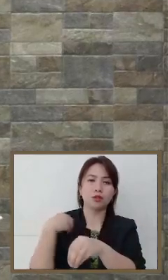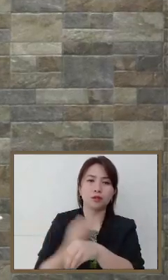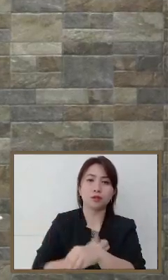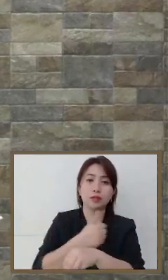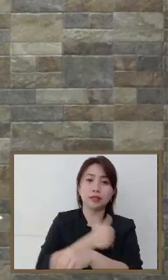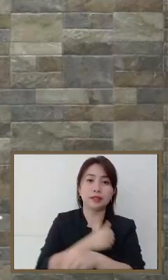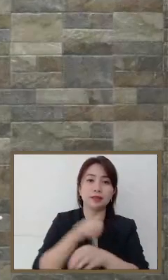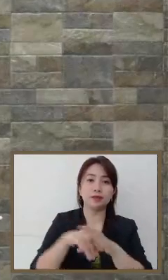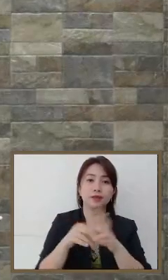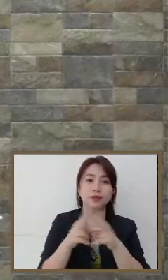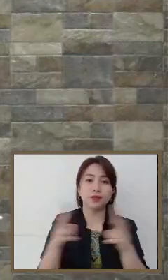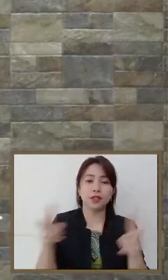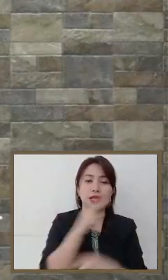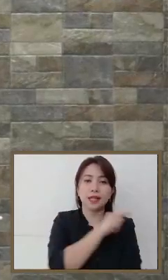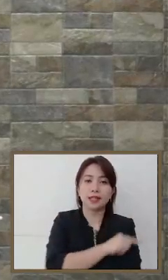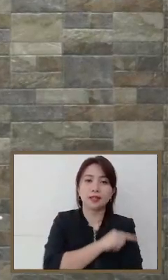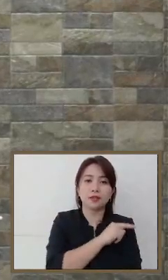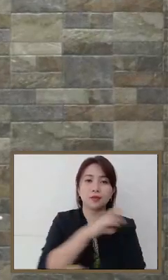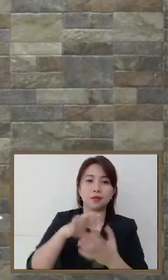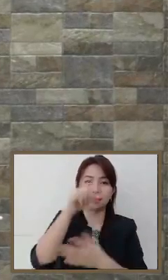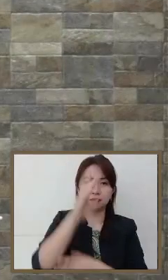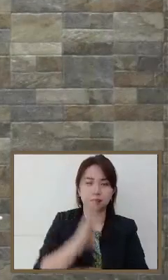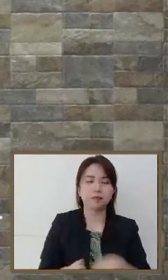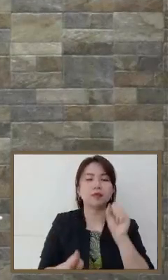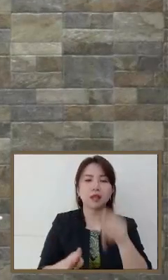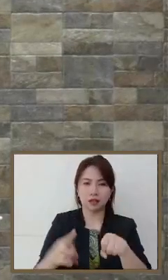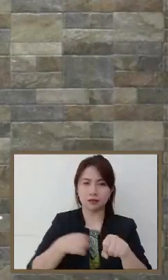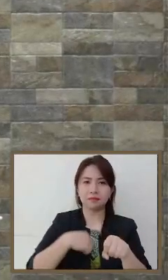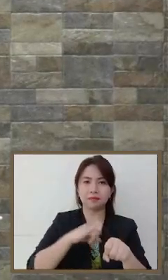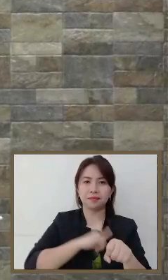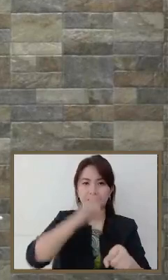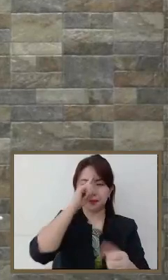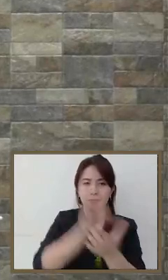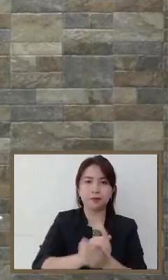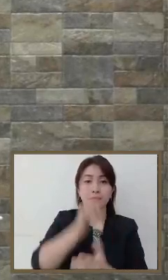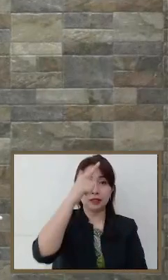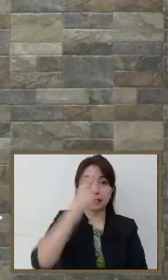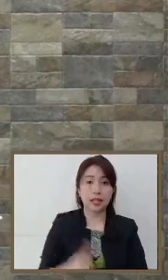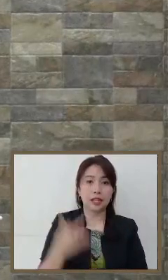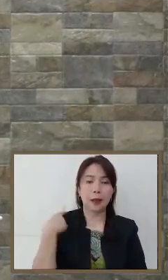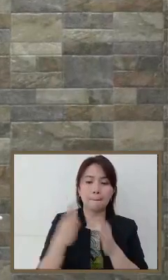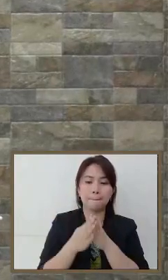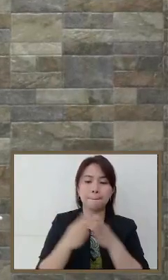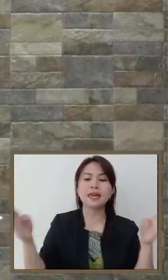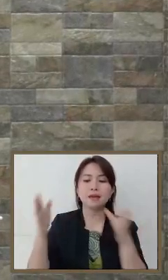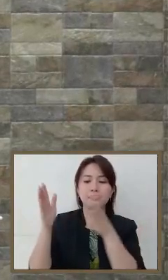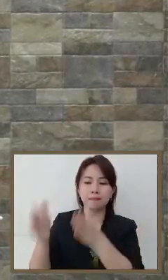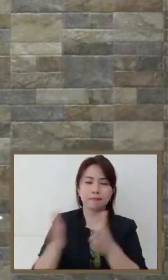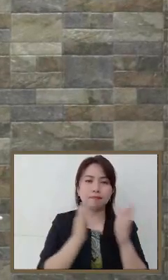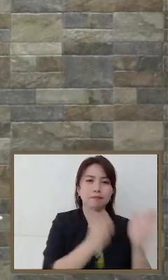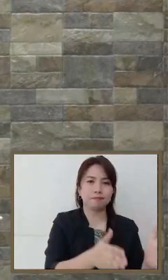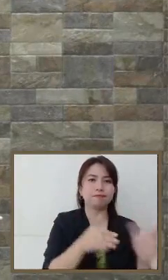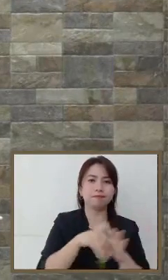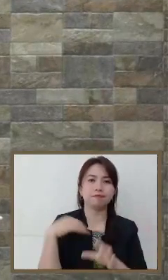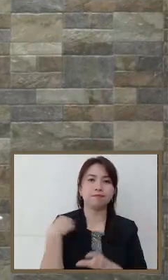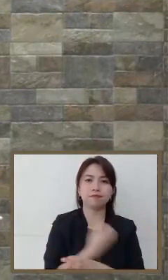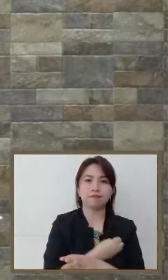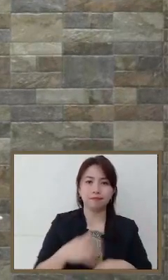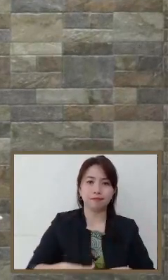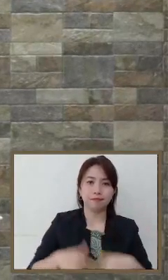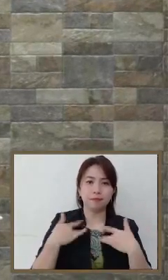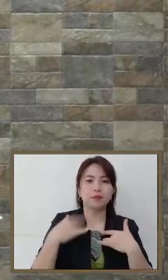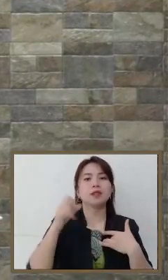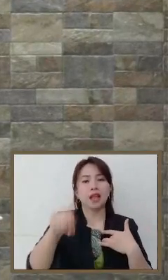very nature of God Naniniwala po ako na ang Diyos ay Meron pong malaking gagawin sa atin pong buhay at